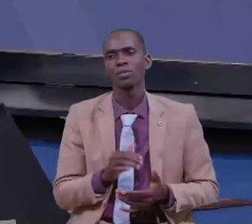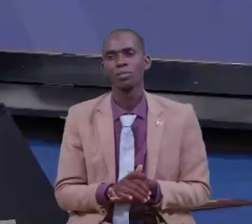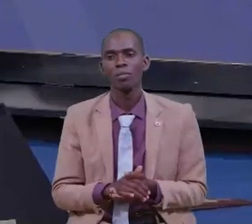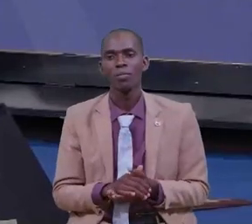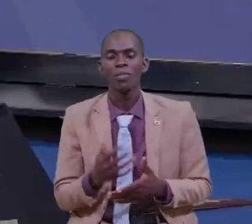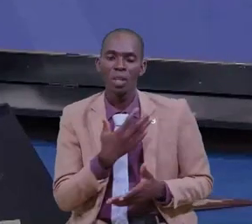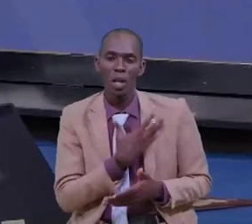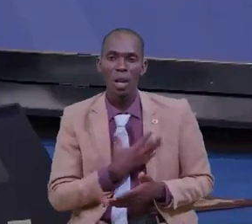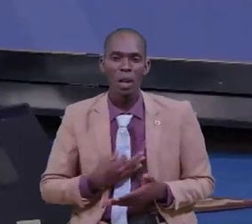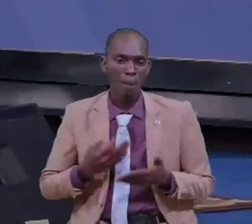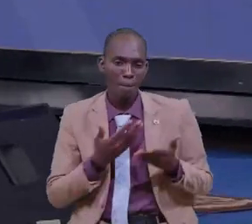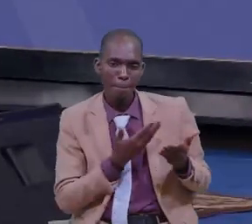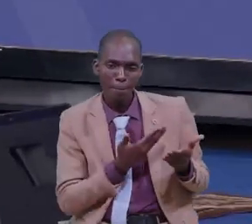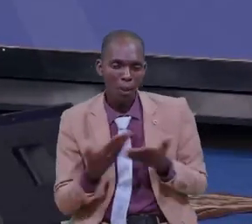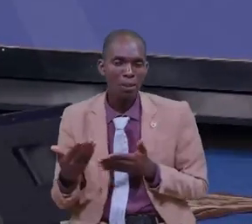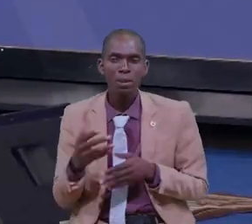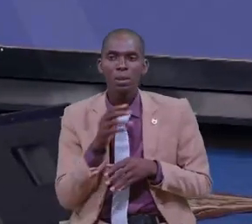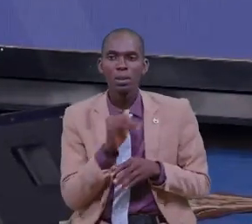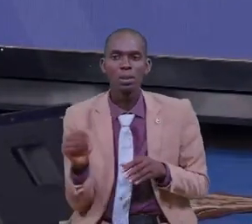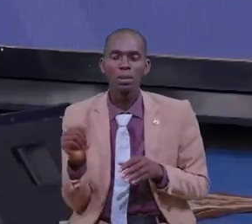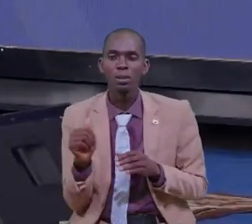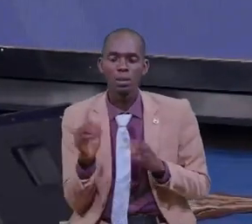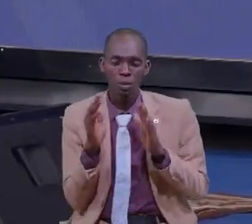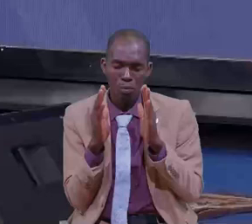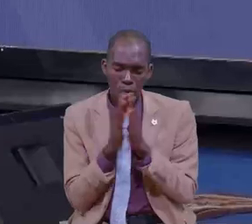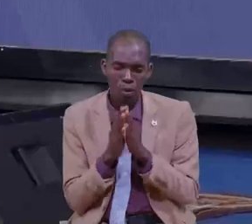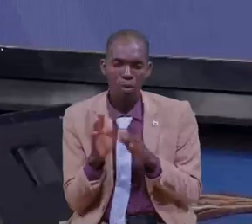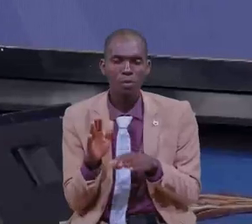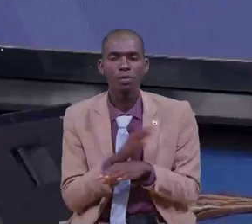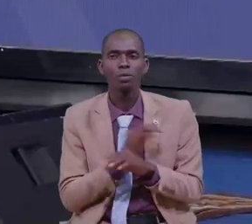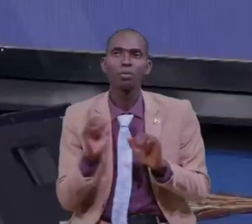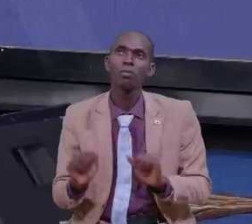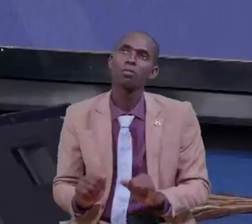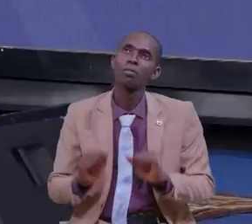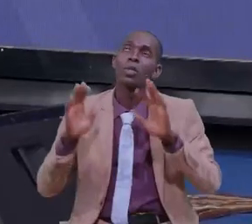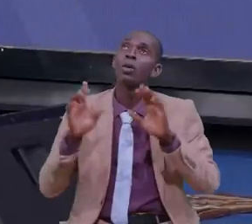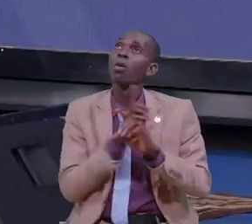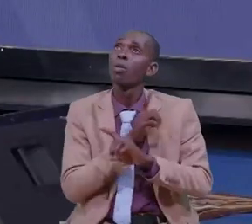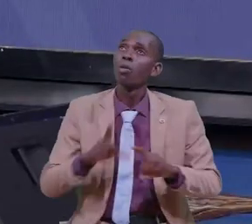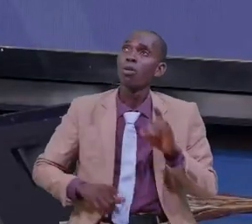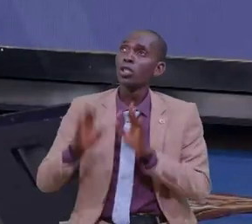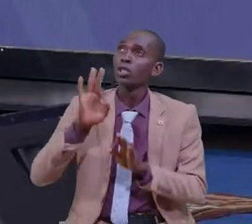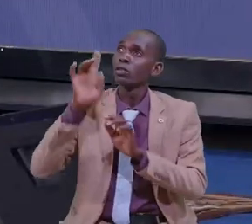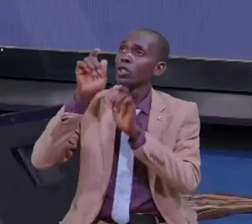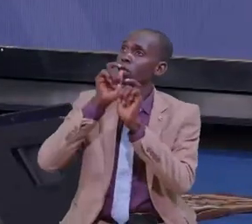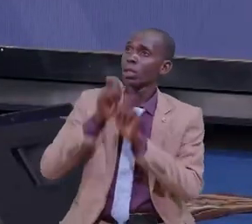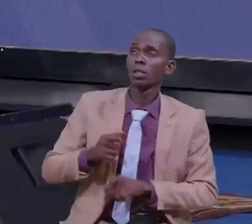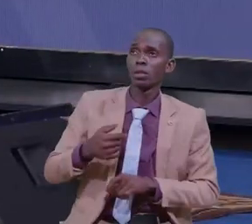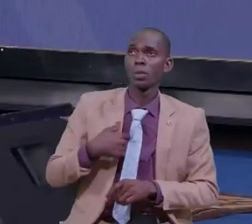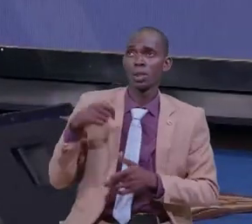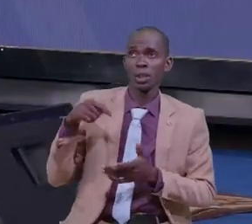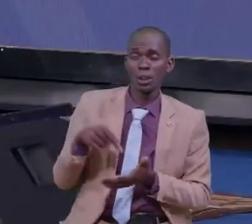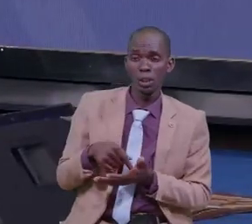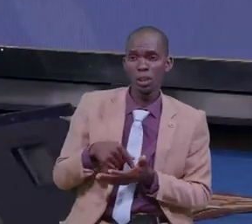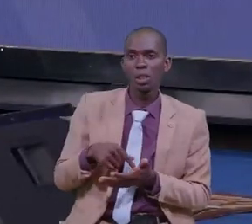vie privée. Et que ce soit une consécration dans la prière. Seigneur, si tu me donnes ceci,